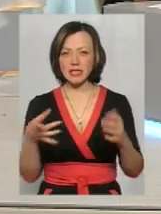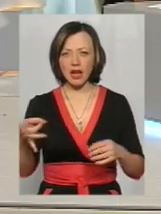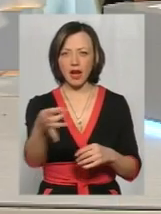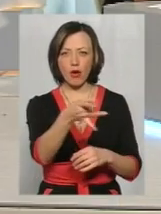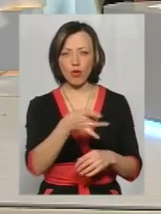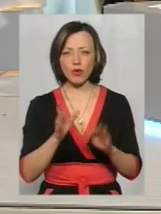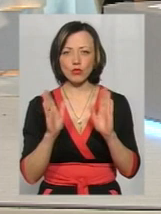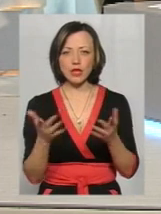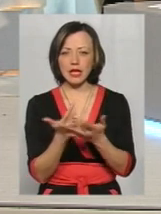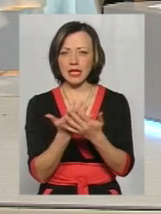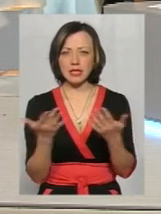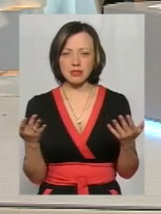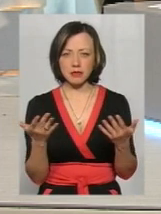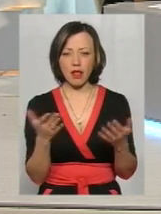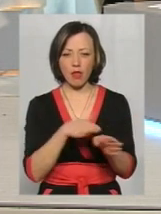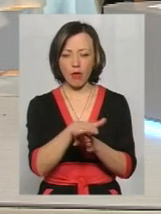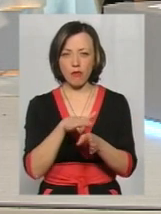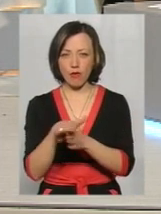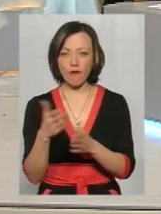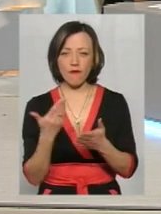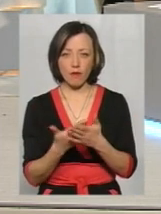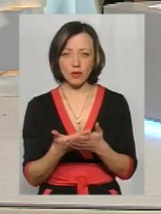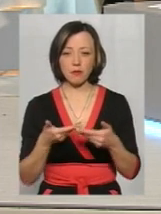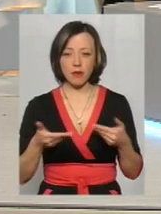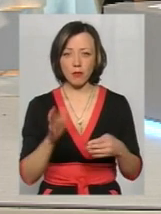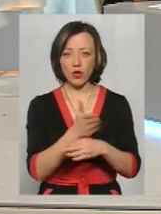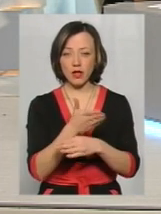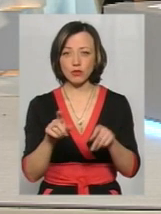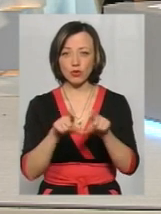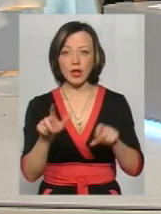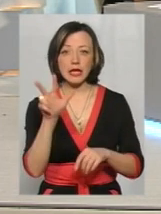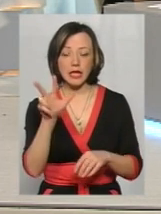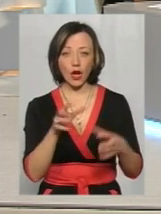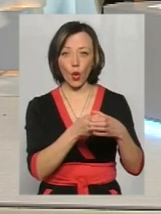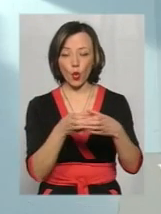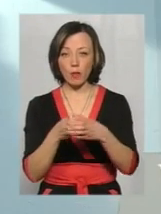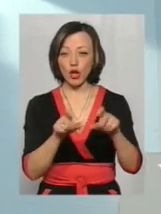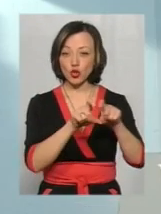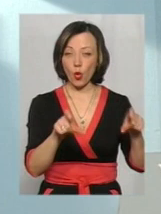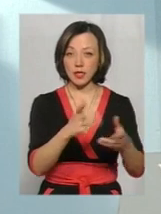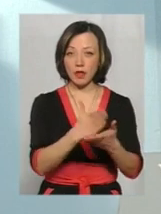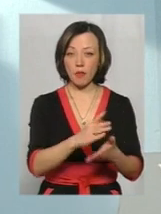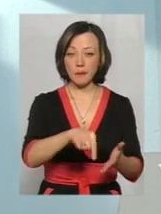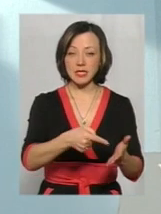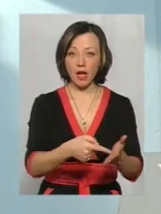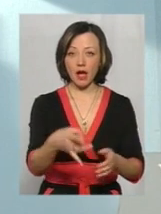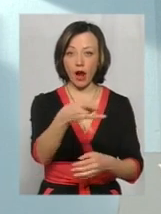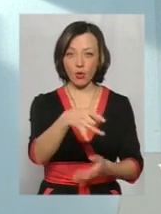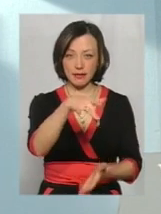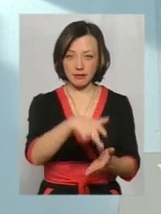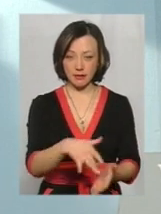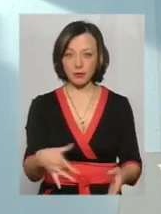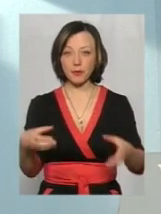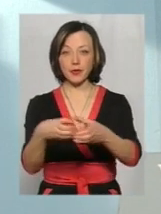і будуть різними за наповнюваністю. От ми поділили школи на три групи. Це школи, які знаходяться у містах і районних